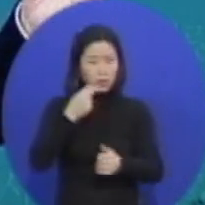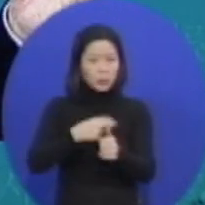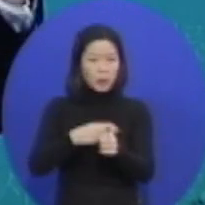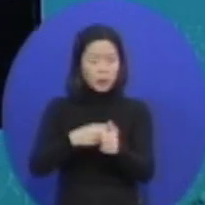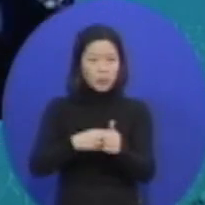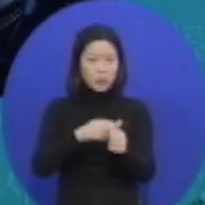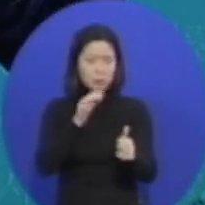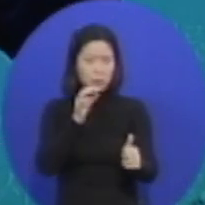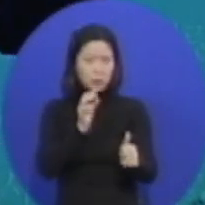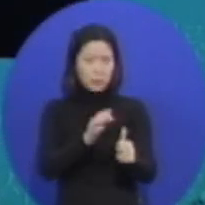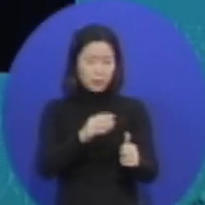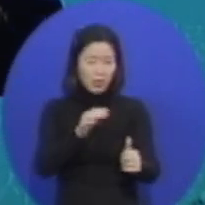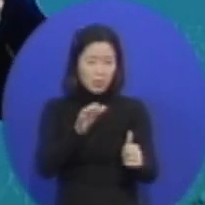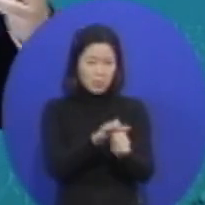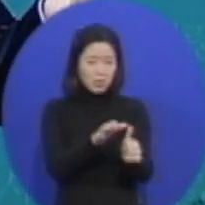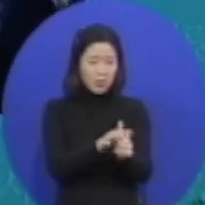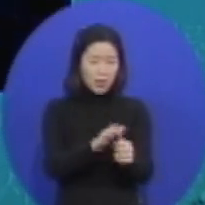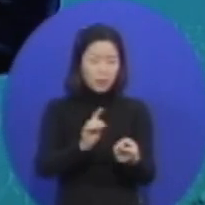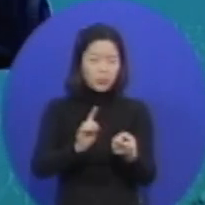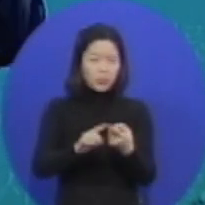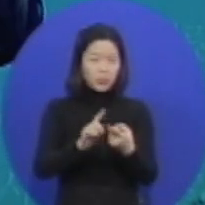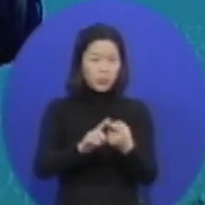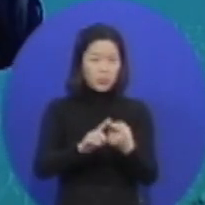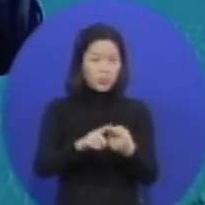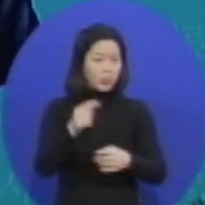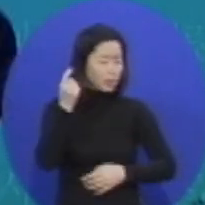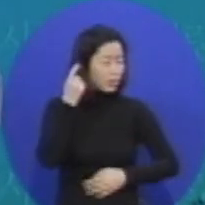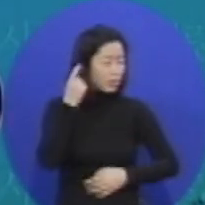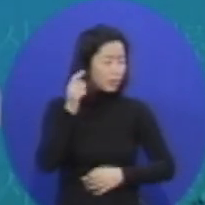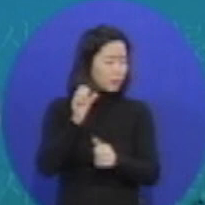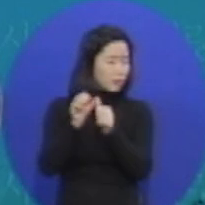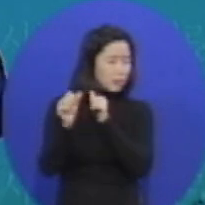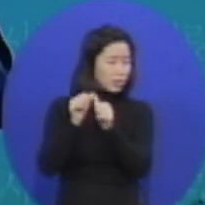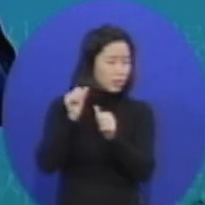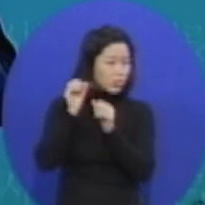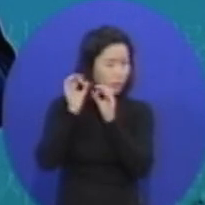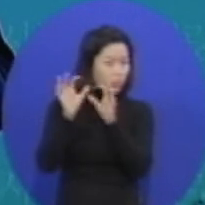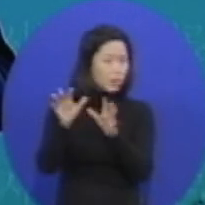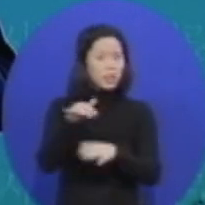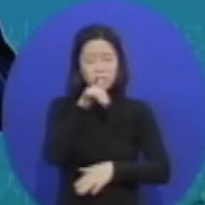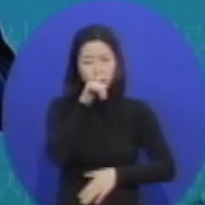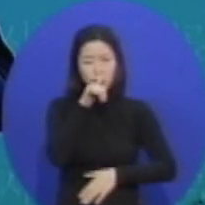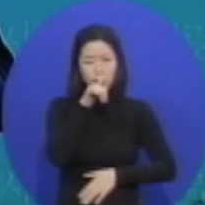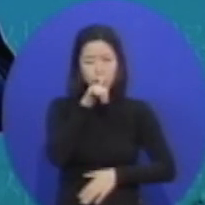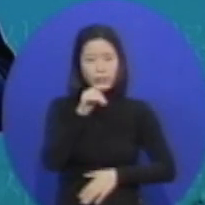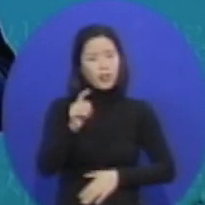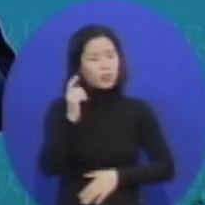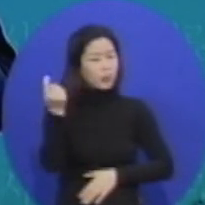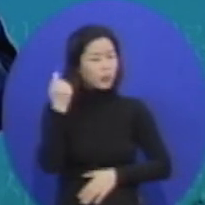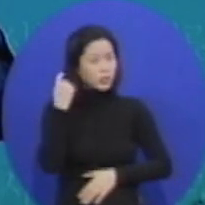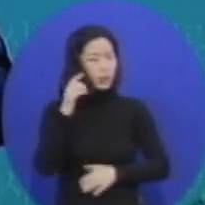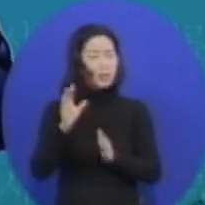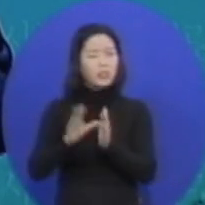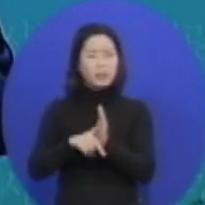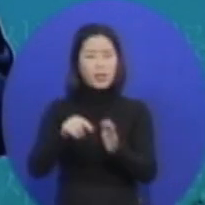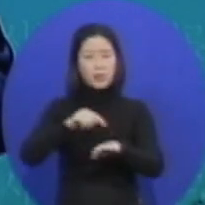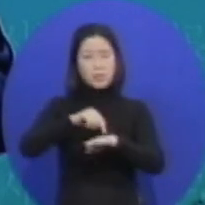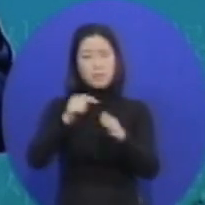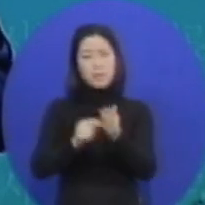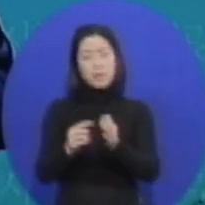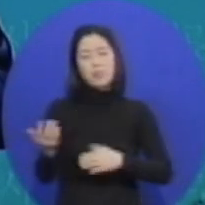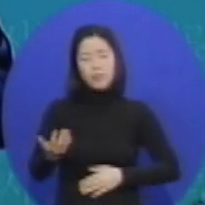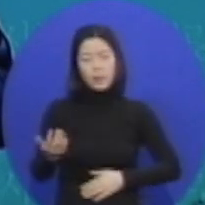이야기들이 고린도 교회에서 들리는 것을 사도 바울이 전에 듣고 얼마나 마음이 아파 겠어 만약에 제가